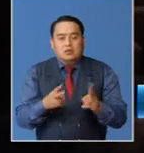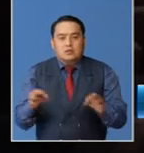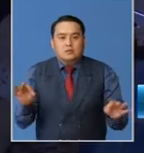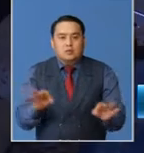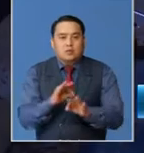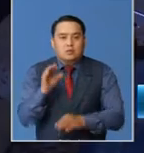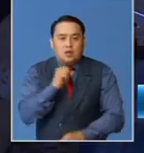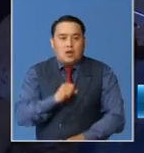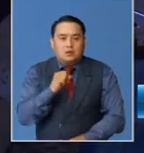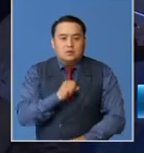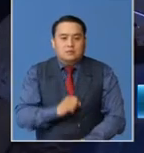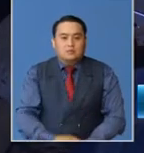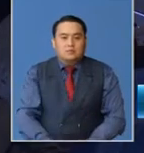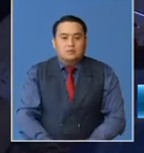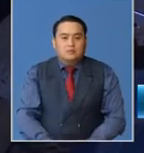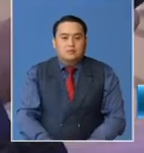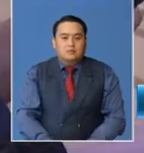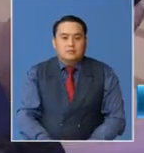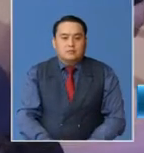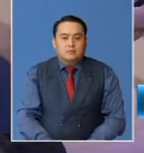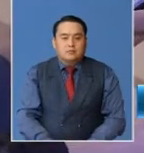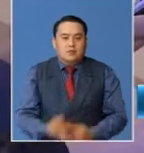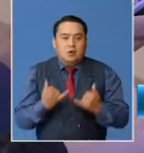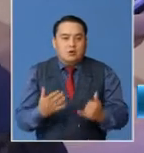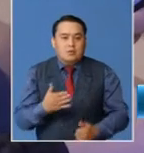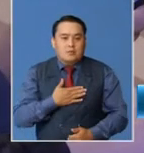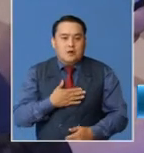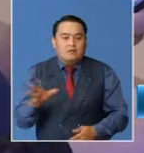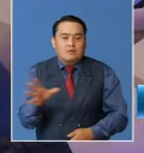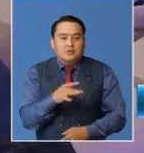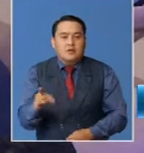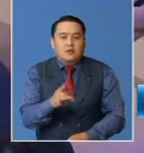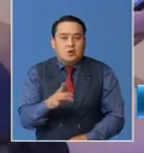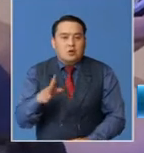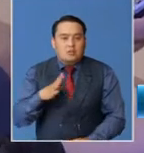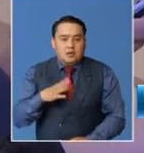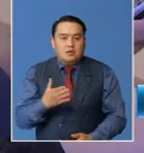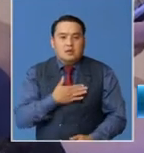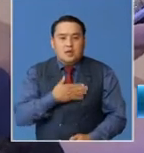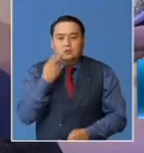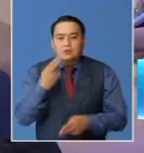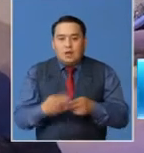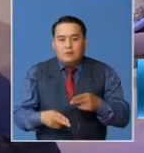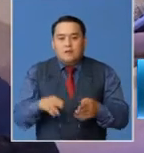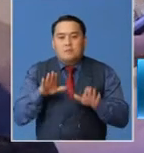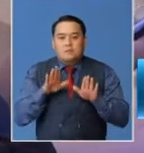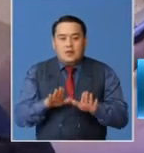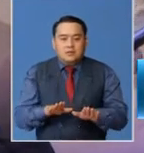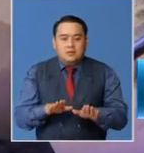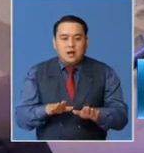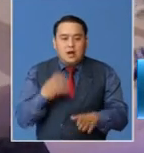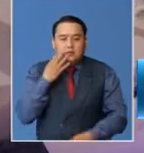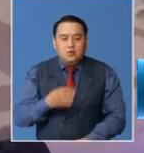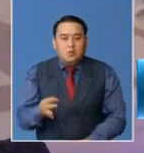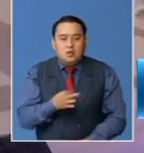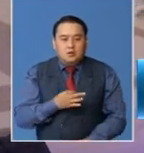и народного вокала. На сегодняшний день мы побывали практически во всех регионах, и наша завершающая точка – это